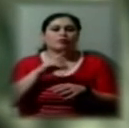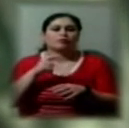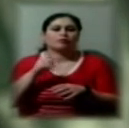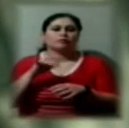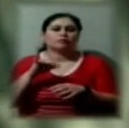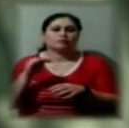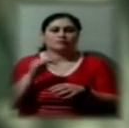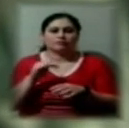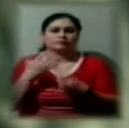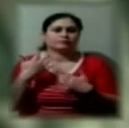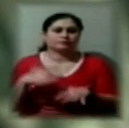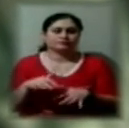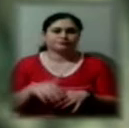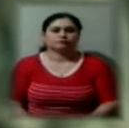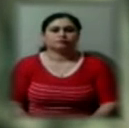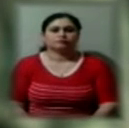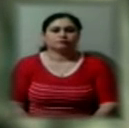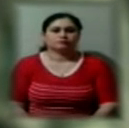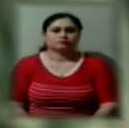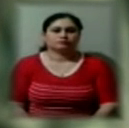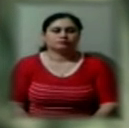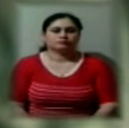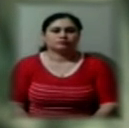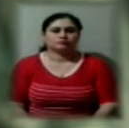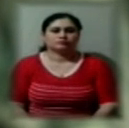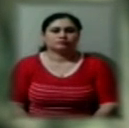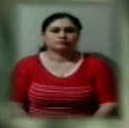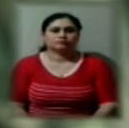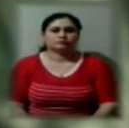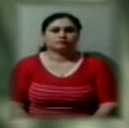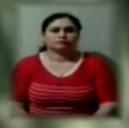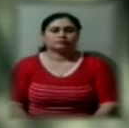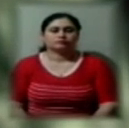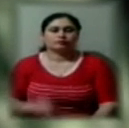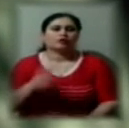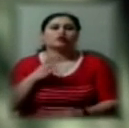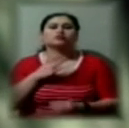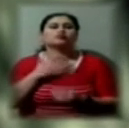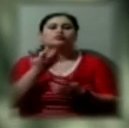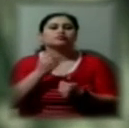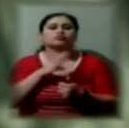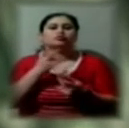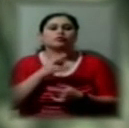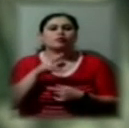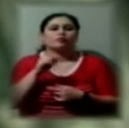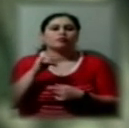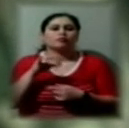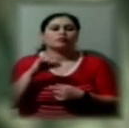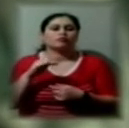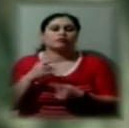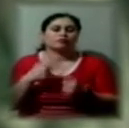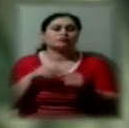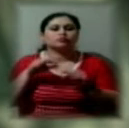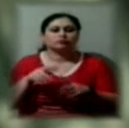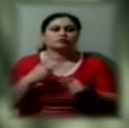поліграфи. Залиште ці поліграфи для шоу на телебачі. Ні, ну я ж не знаю, залишить чи не залишить. Мене